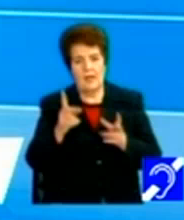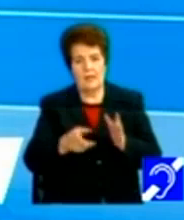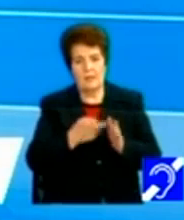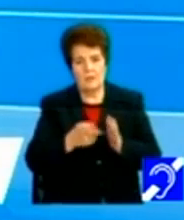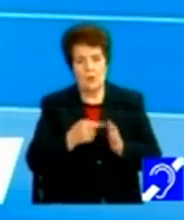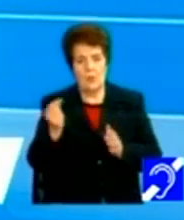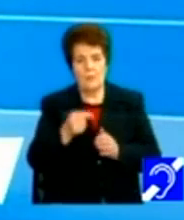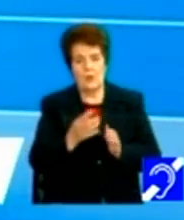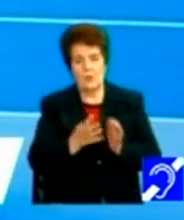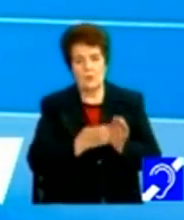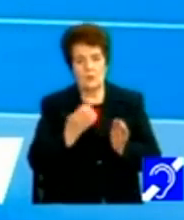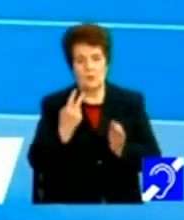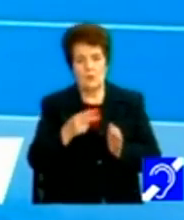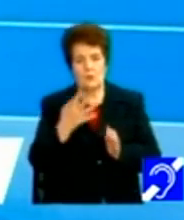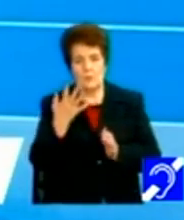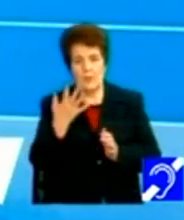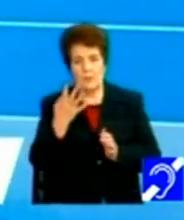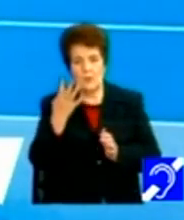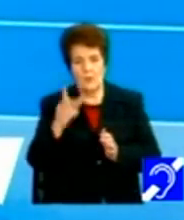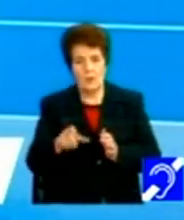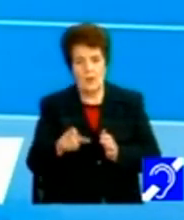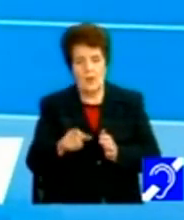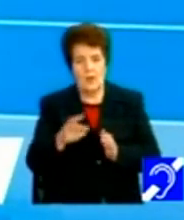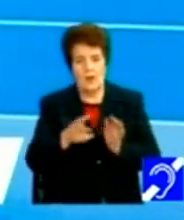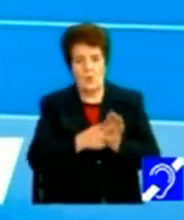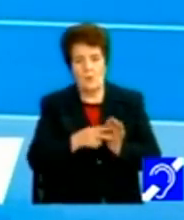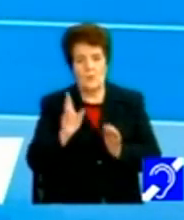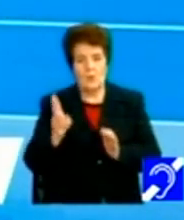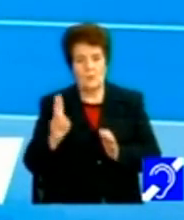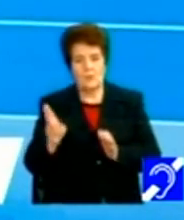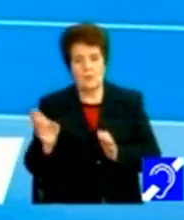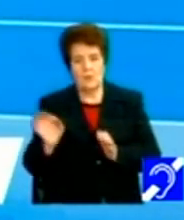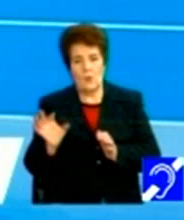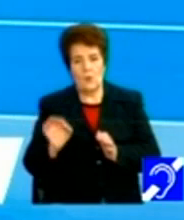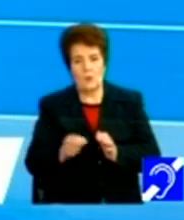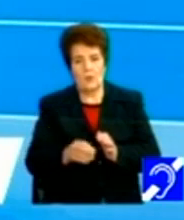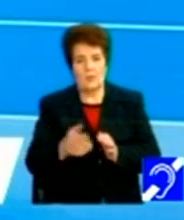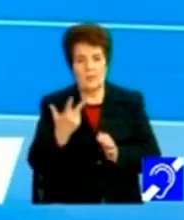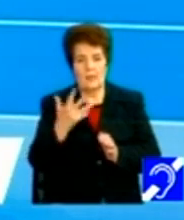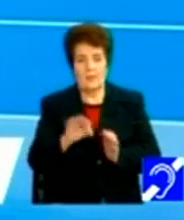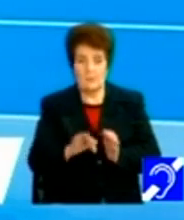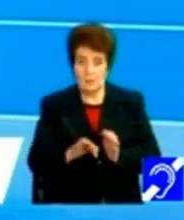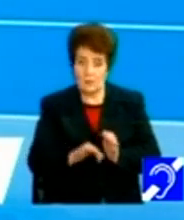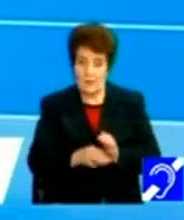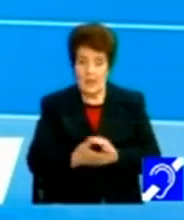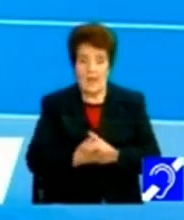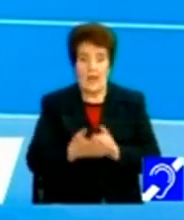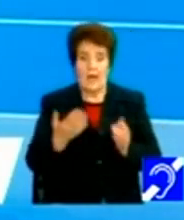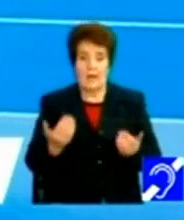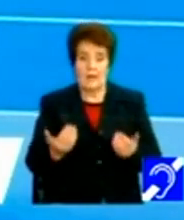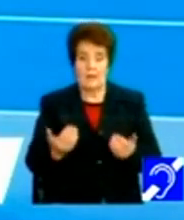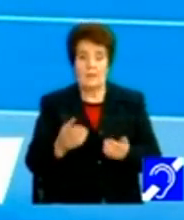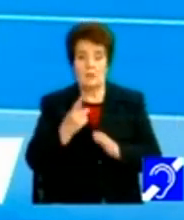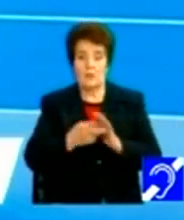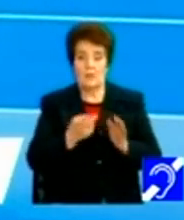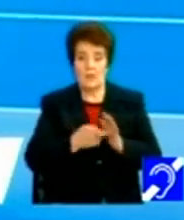de 1124 de persoane, intervievate în perioada 8-20 octombrie, cu o marjă de eroare de 3%. În același timp, toate